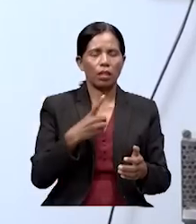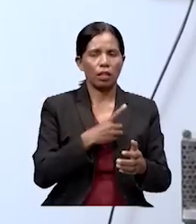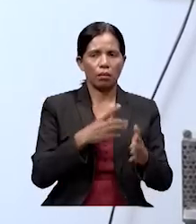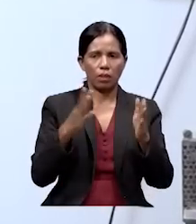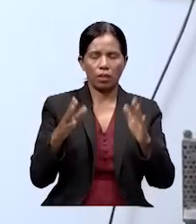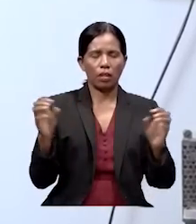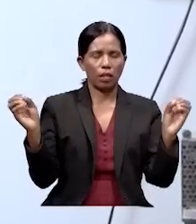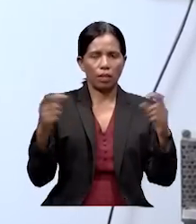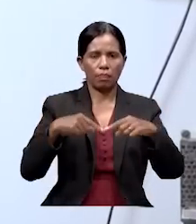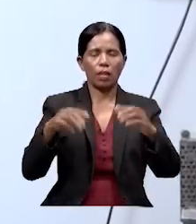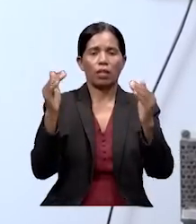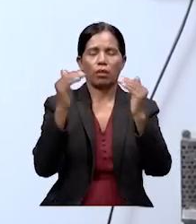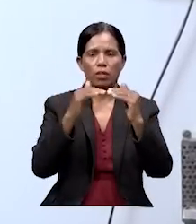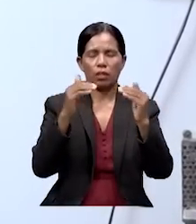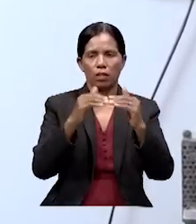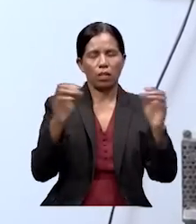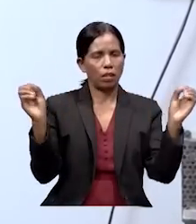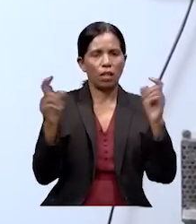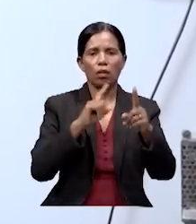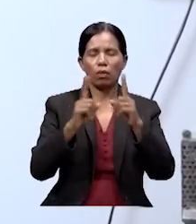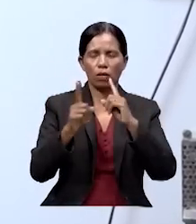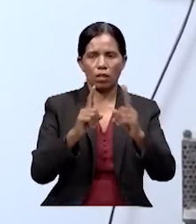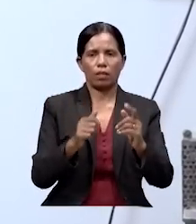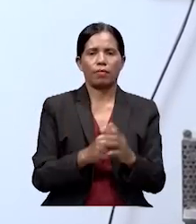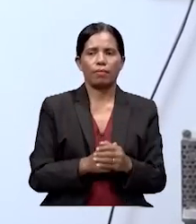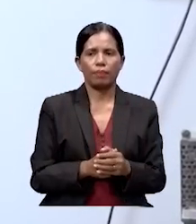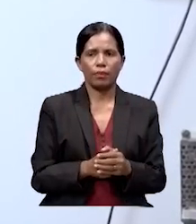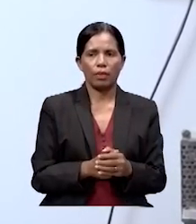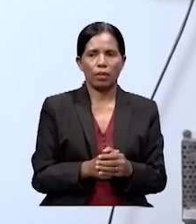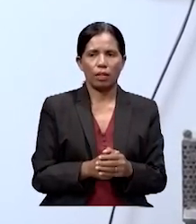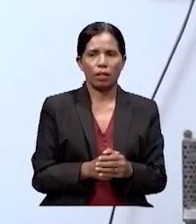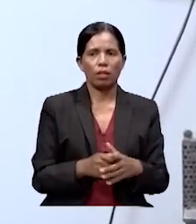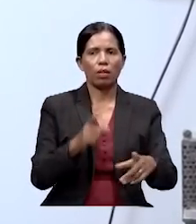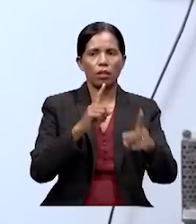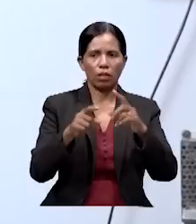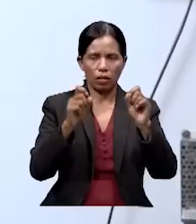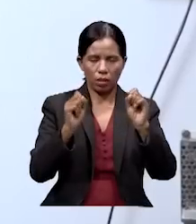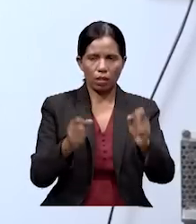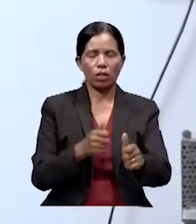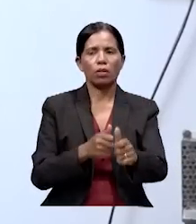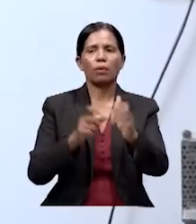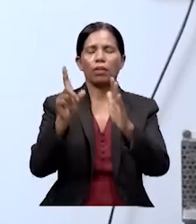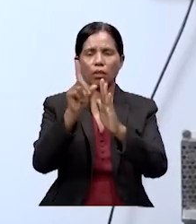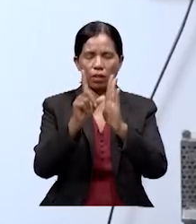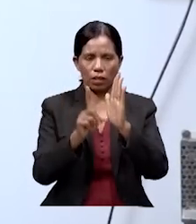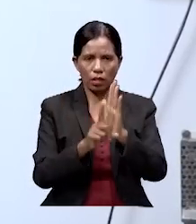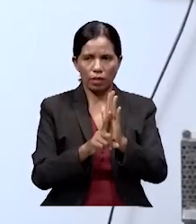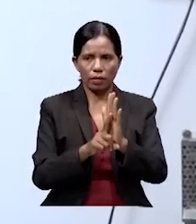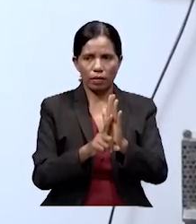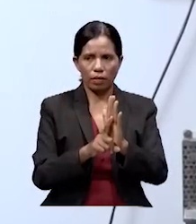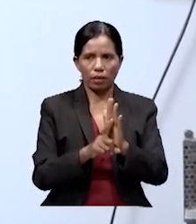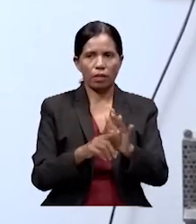atende plenario ne e la iha justificação rumah justifikasi tem que ser tuir lei